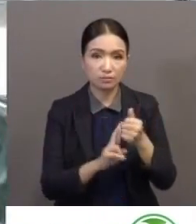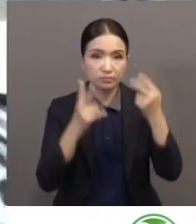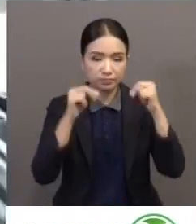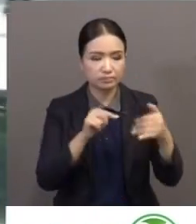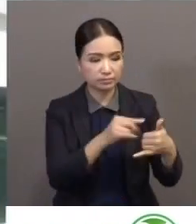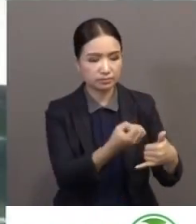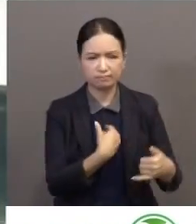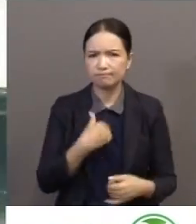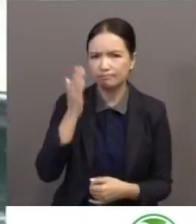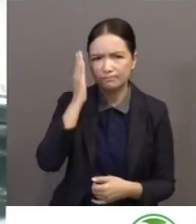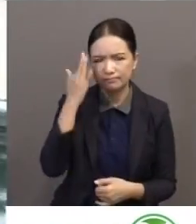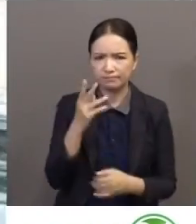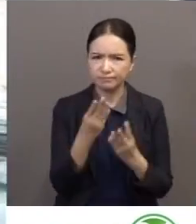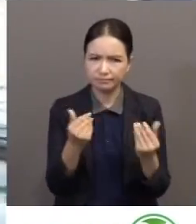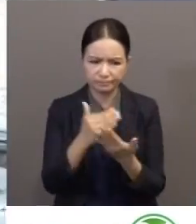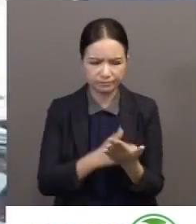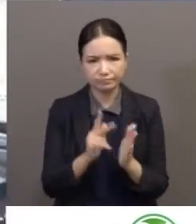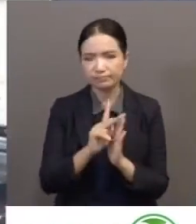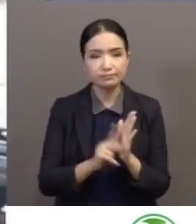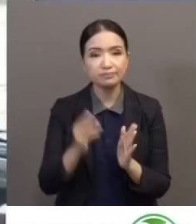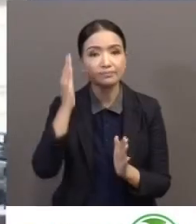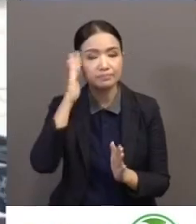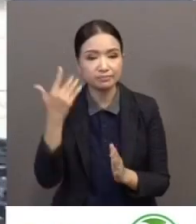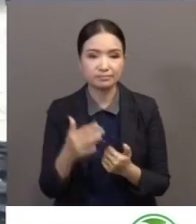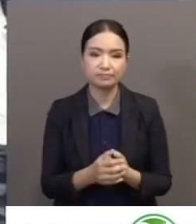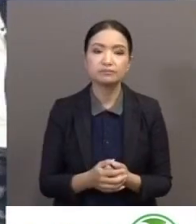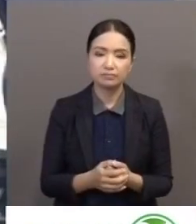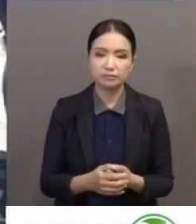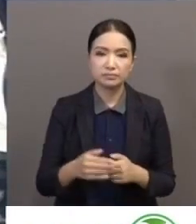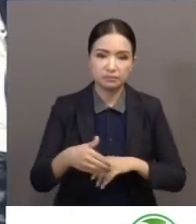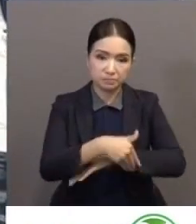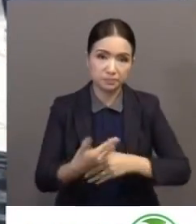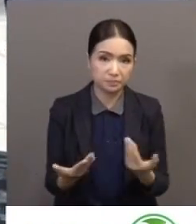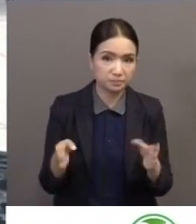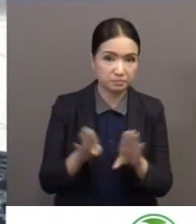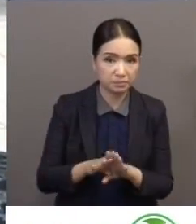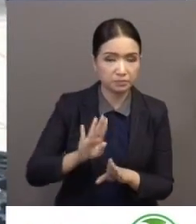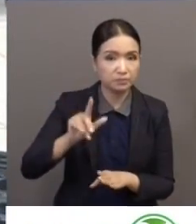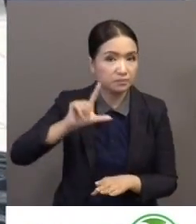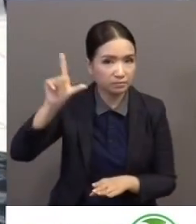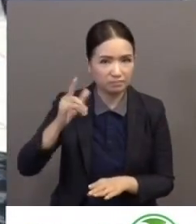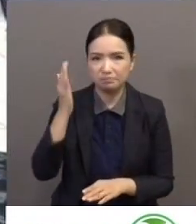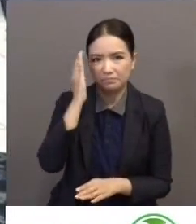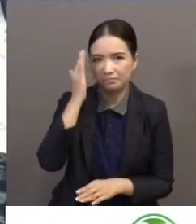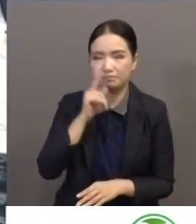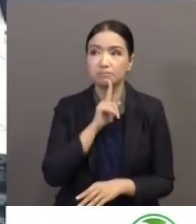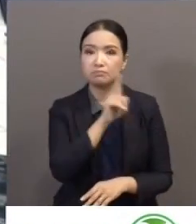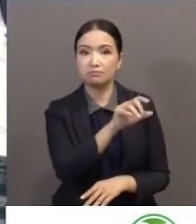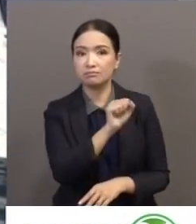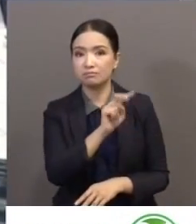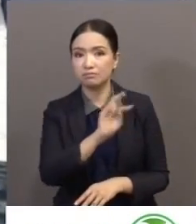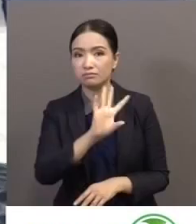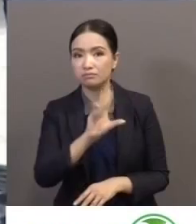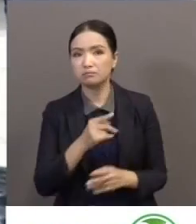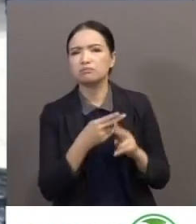ม่ทราบรายละเอียดในข้อกฎหมายส่วนจะเป็นการปิดบัญชีนายทักษิณหรือเปล่าขอให้ไปถามสนช.เองนะคะเพราะว่าตัวเองคงตอบไม่